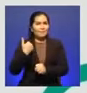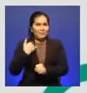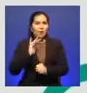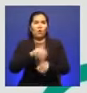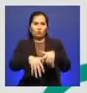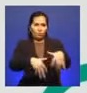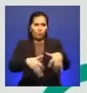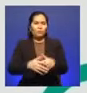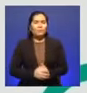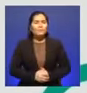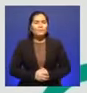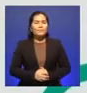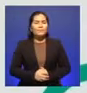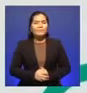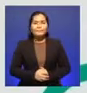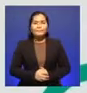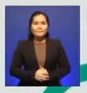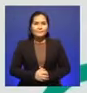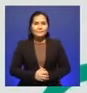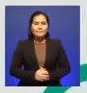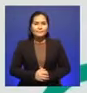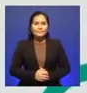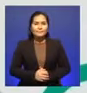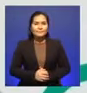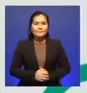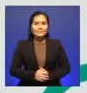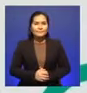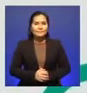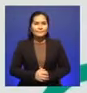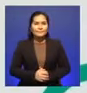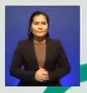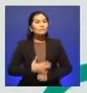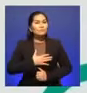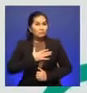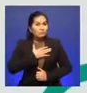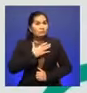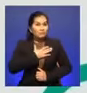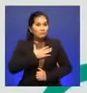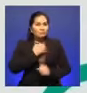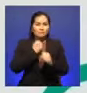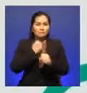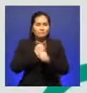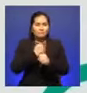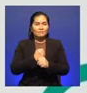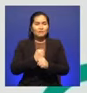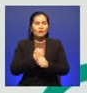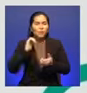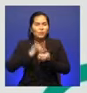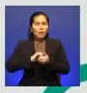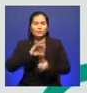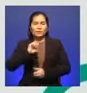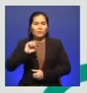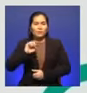แล้วก็ทีนี้ความภาคภูมิใจของเรานะครับที่เราได้ดำเนินการกับสสส.มานะครับตั้งแ